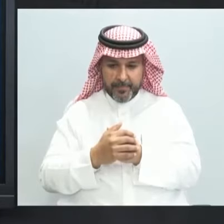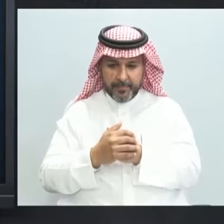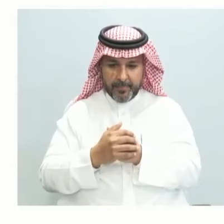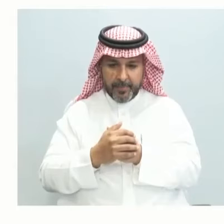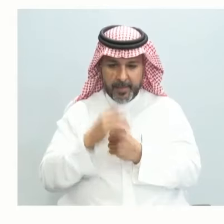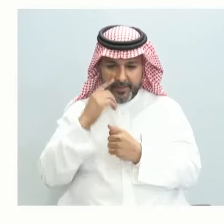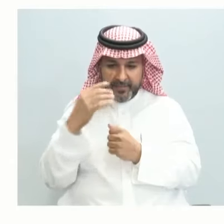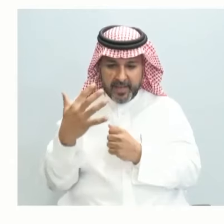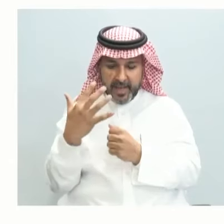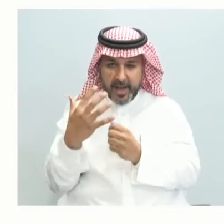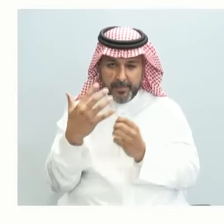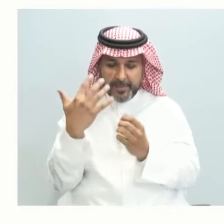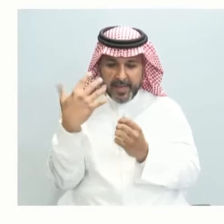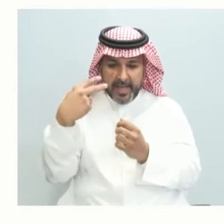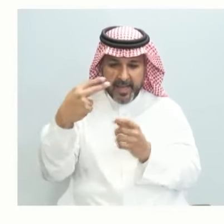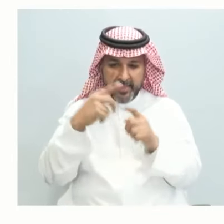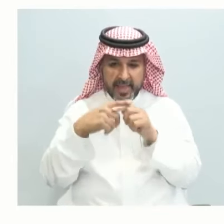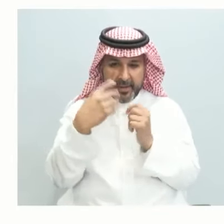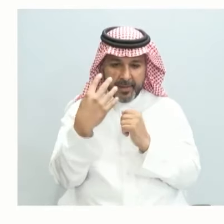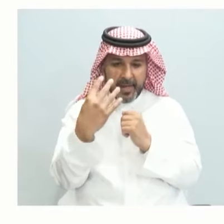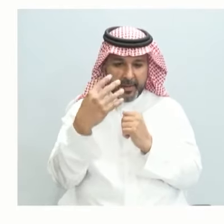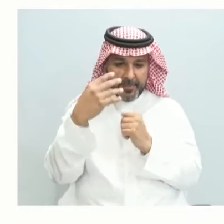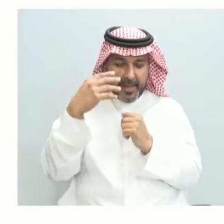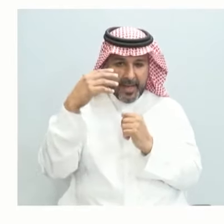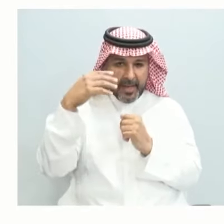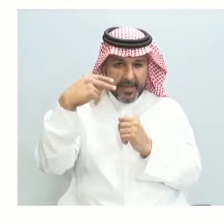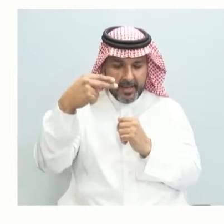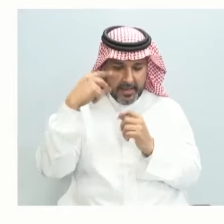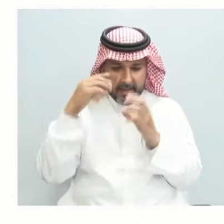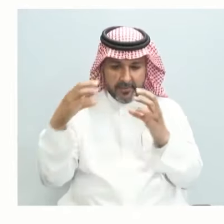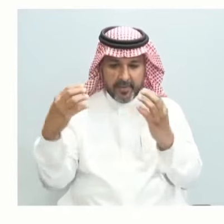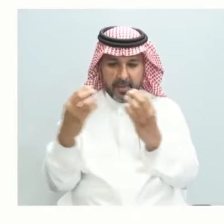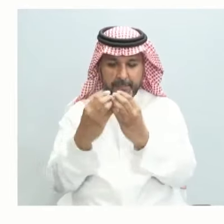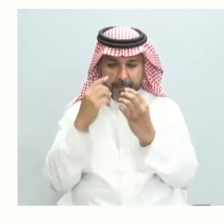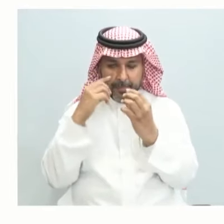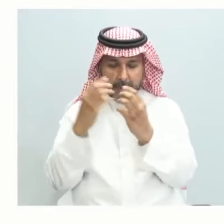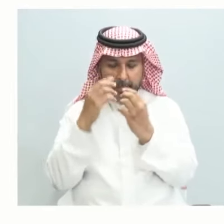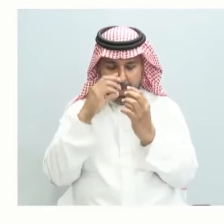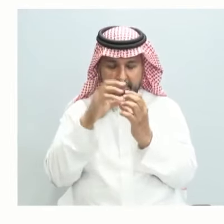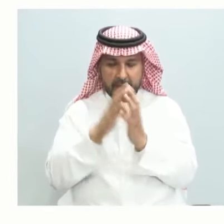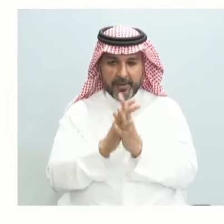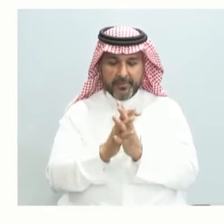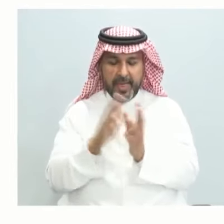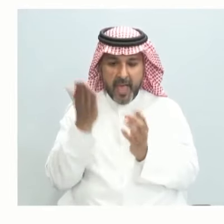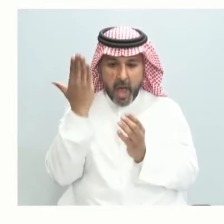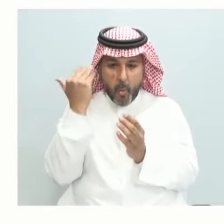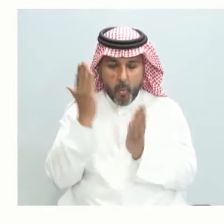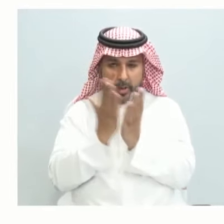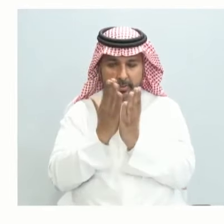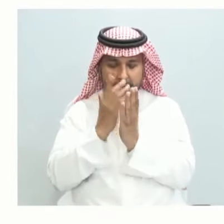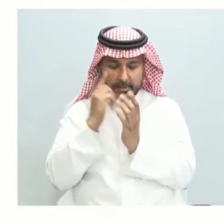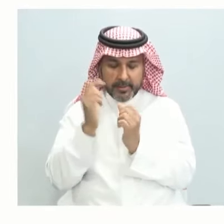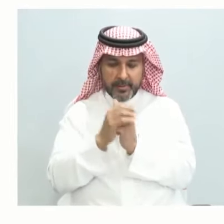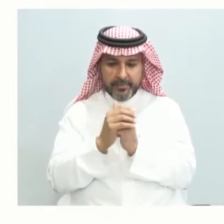عوامل اذا في الفصل السابق كنا نجري حاصل ضرب وحيده حد بكثيره حدود